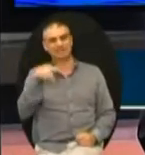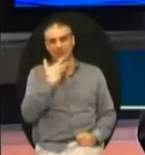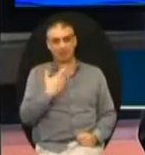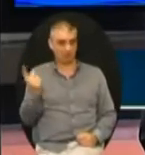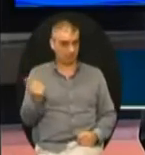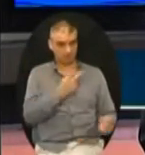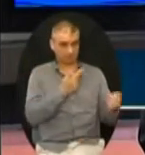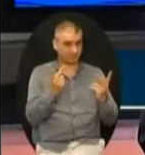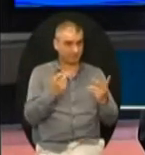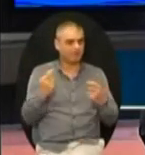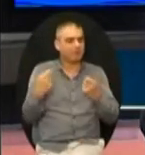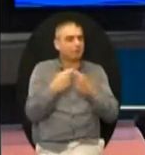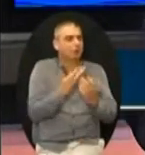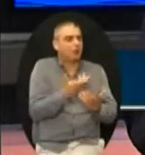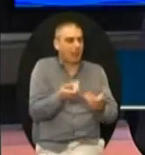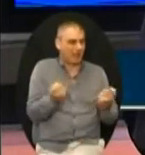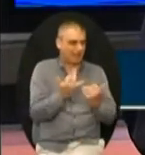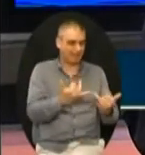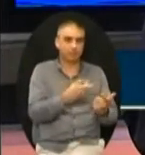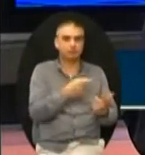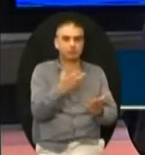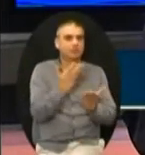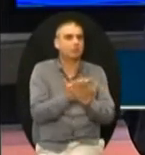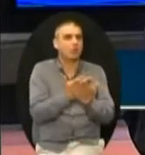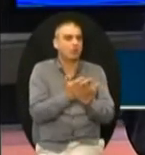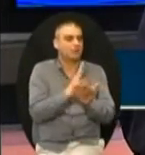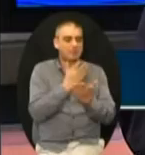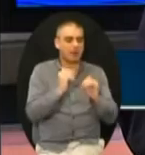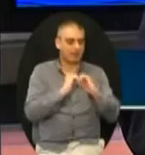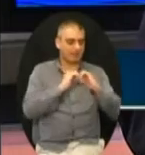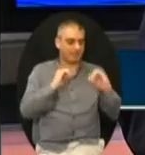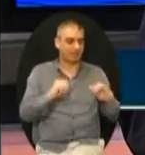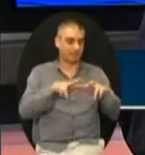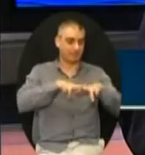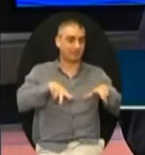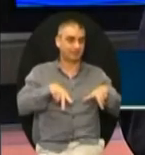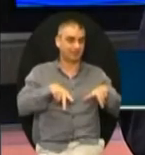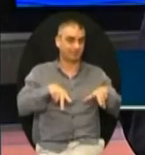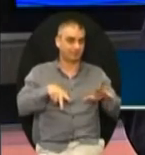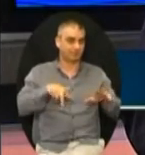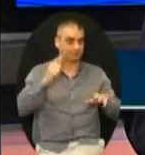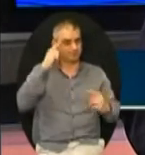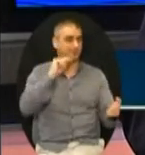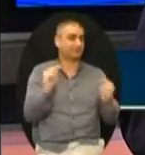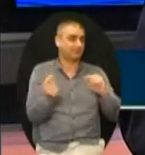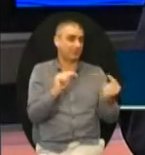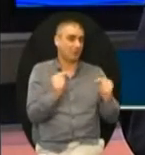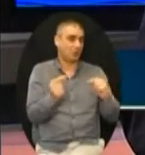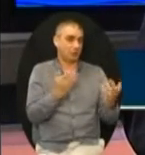השתולים, היא זו שמוכיחה וממחישה את הקו שמפריד בין מצב שבו הוא חילוקי